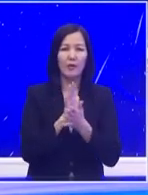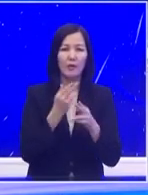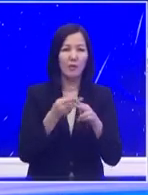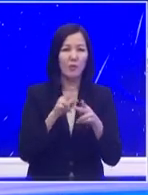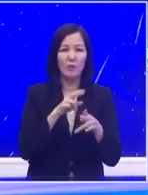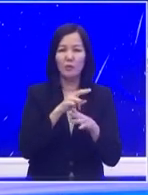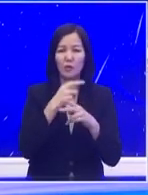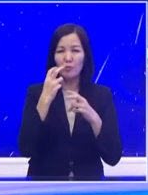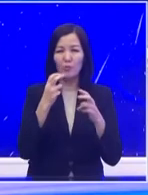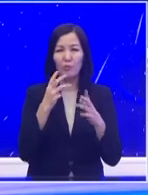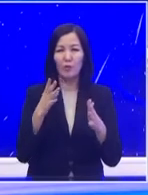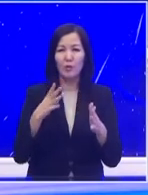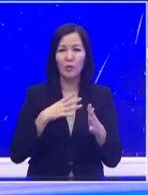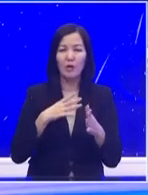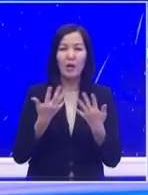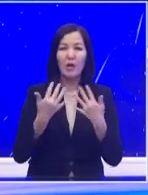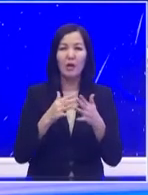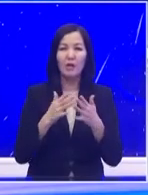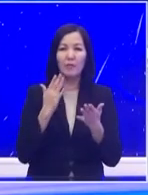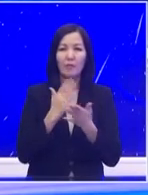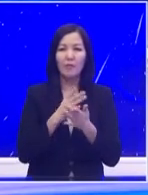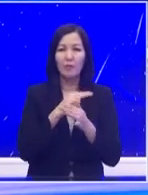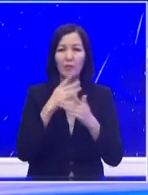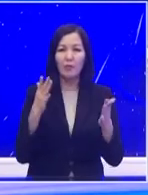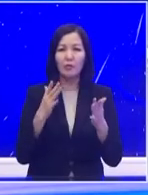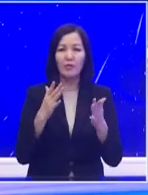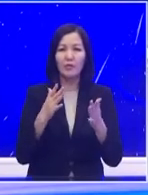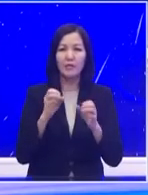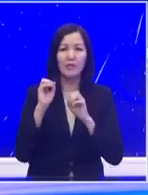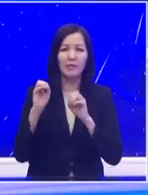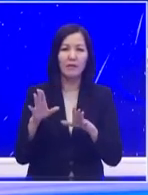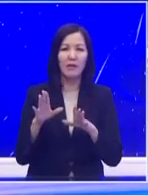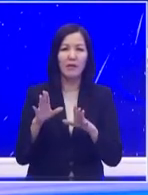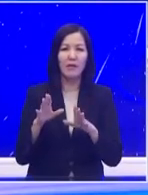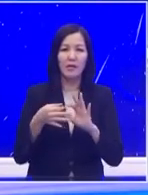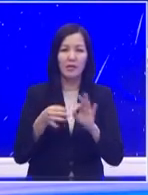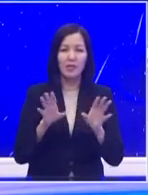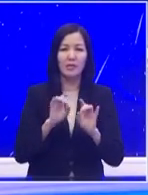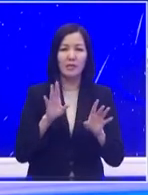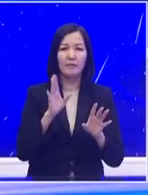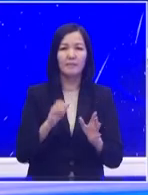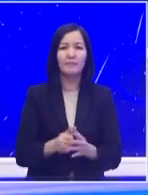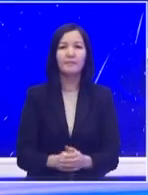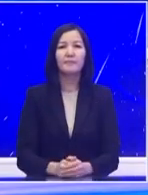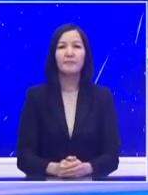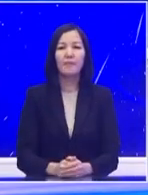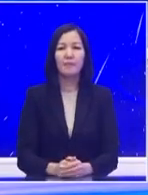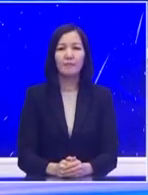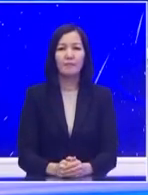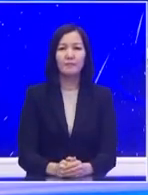отходах. На территории населенного пункта образовалось множество несанкционированных свалок. Наш корреспондент побывал на